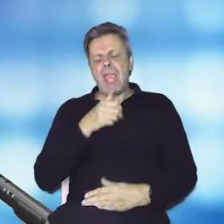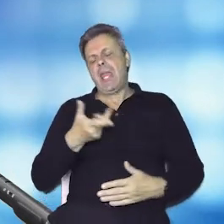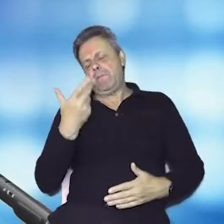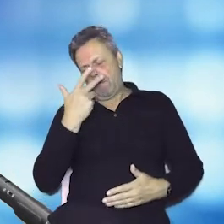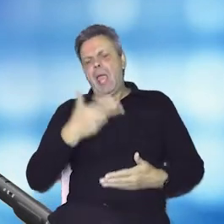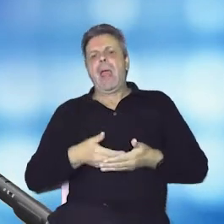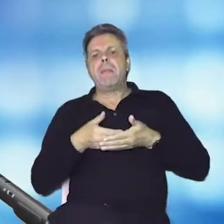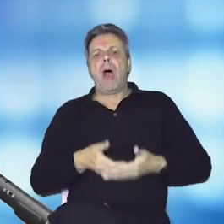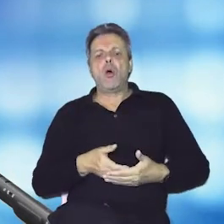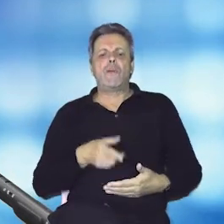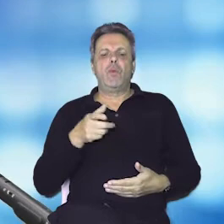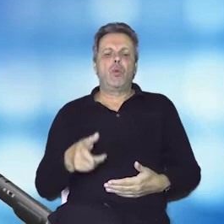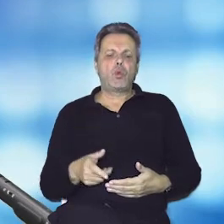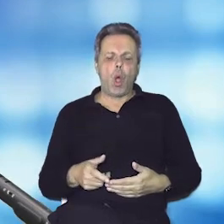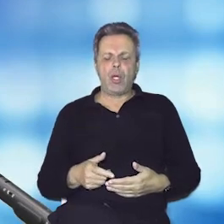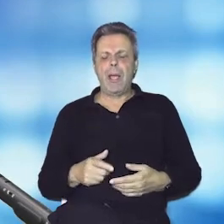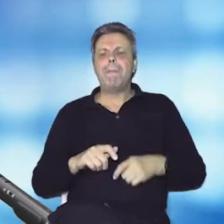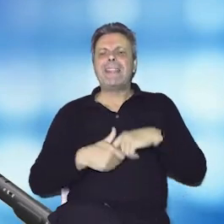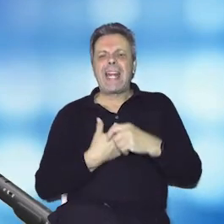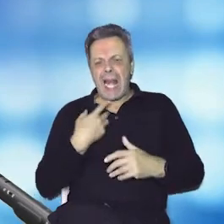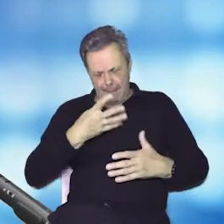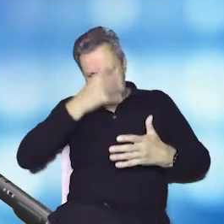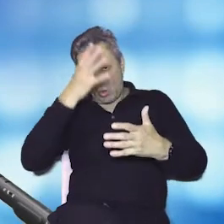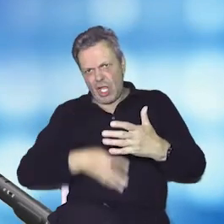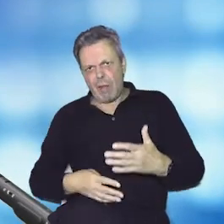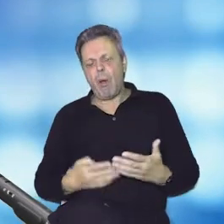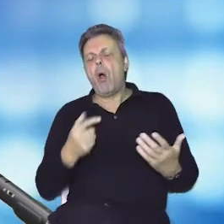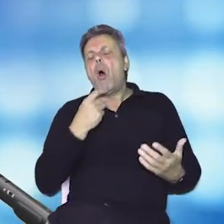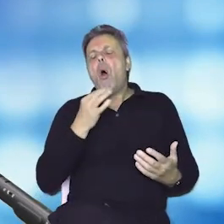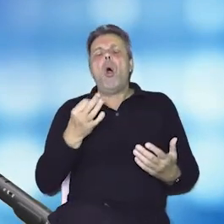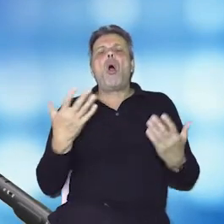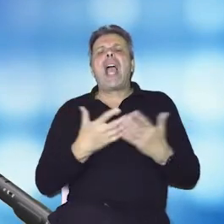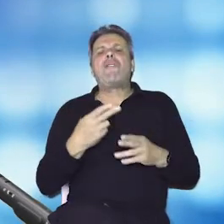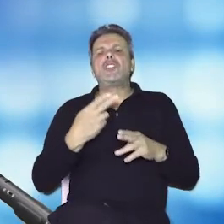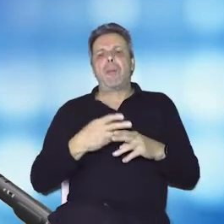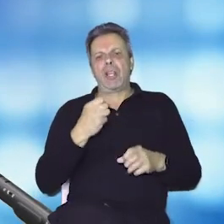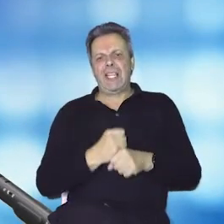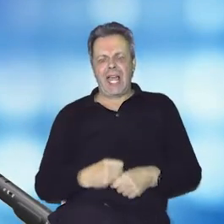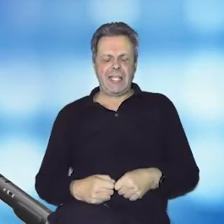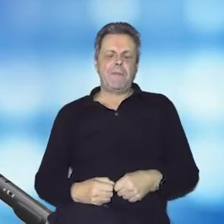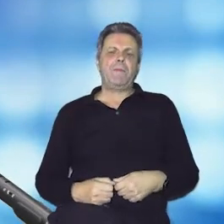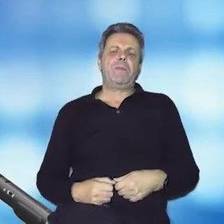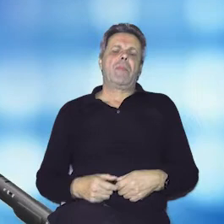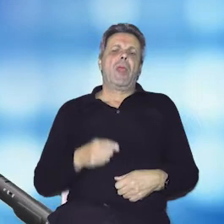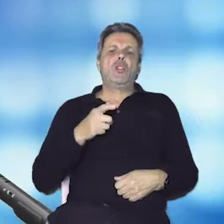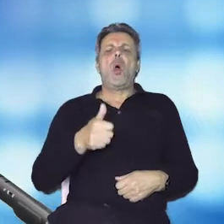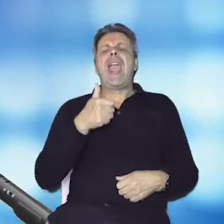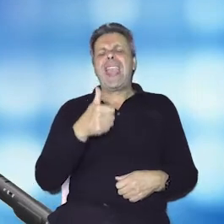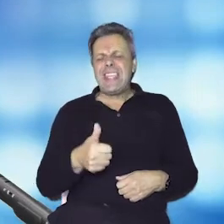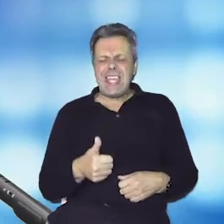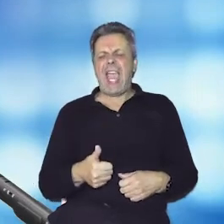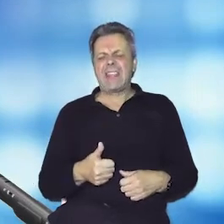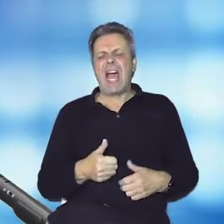osnovu tog staničnog materijala procjenjujemo o kakvoj se bolesti radi. Dakle, citologija je jedna